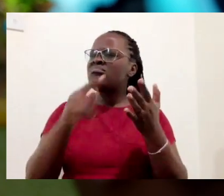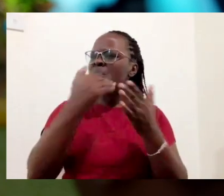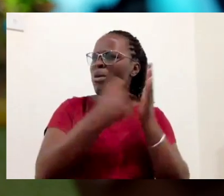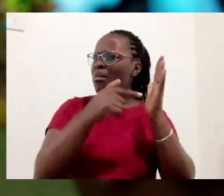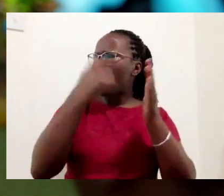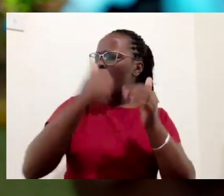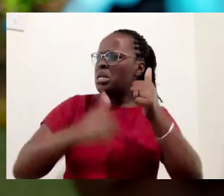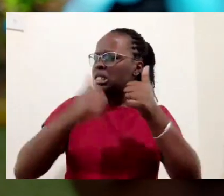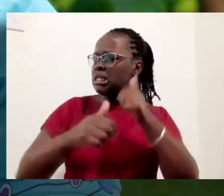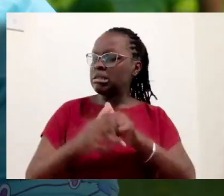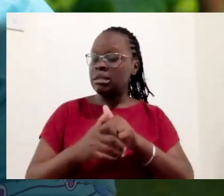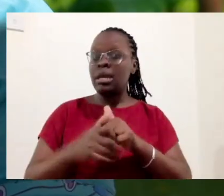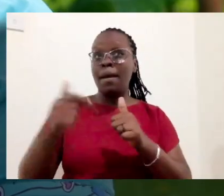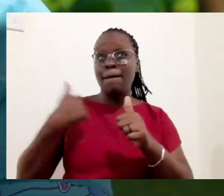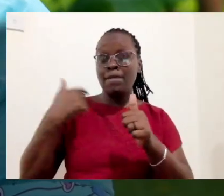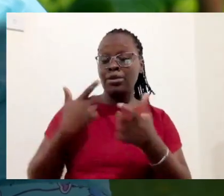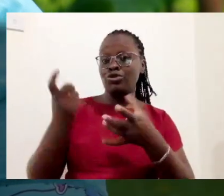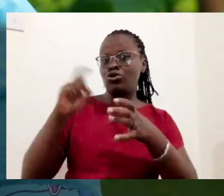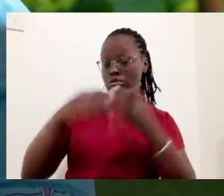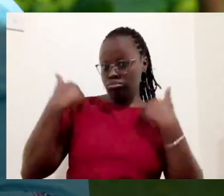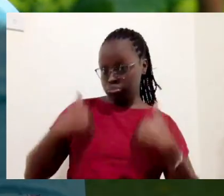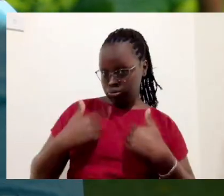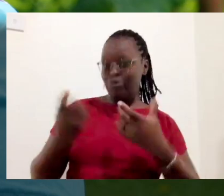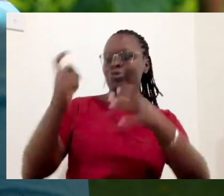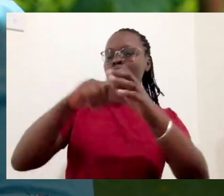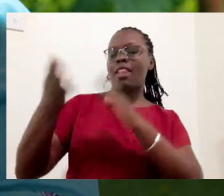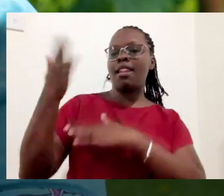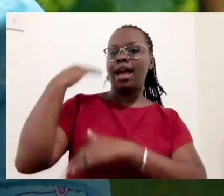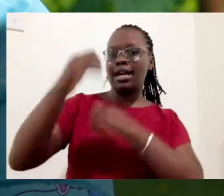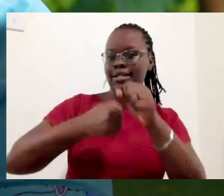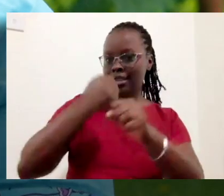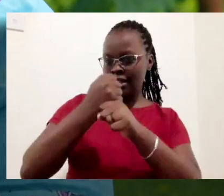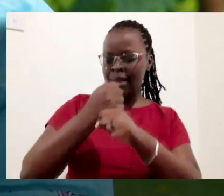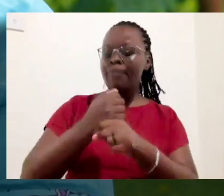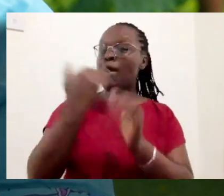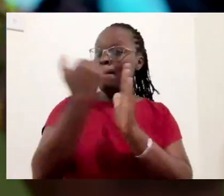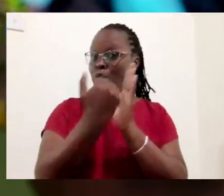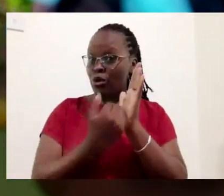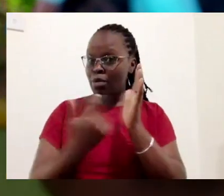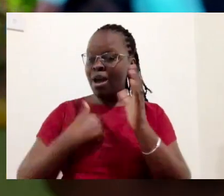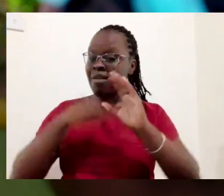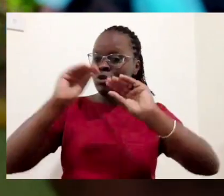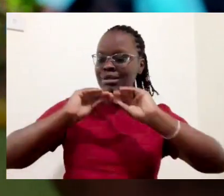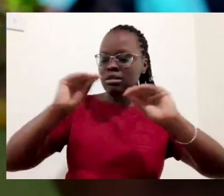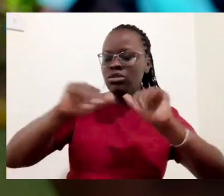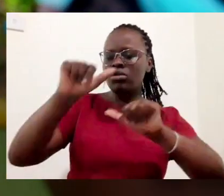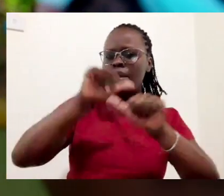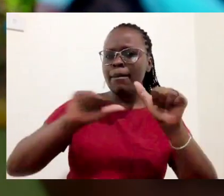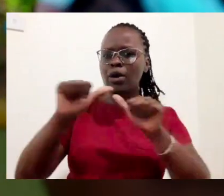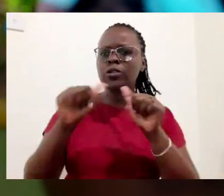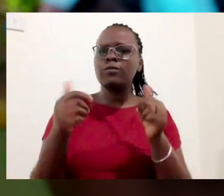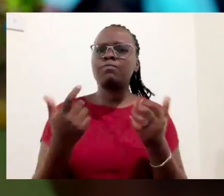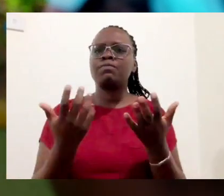mnafunzwa ni kama gani? Nilijiunga last year mimi, na programs zenye tunafanya kuna hayo mafunzo